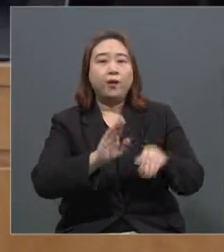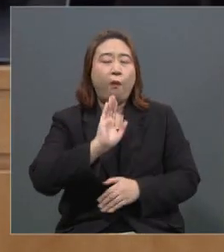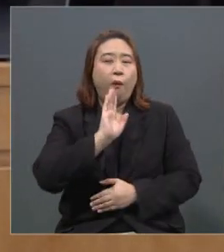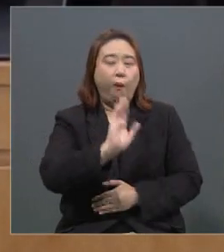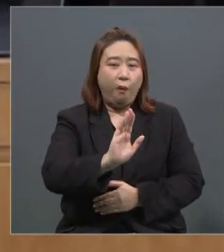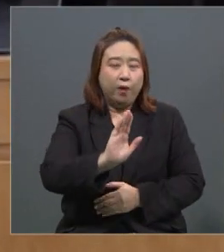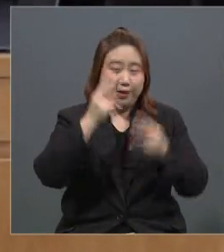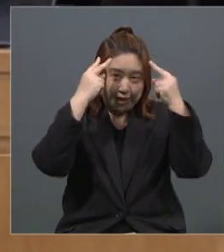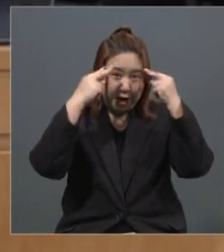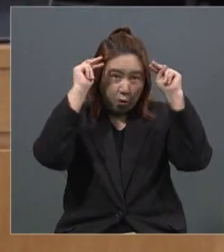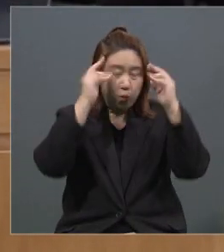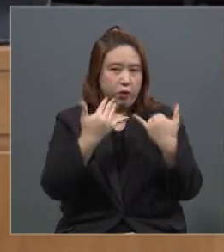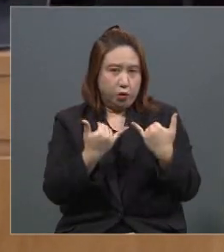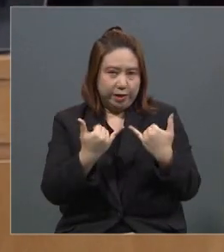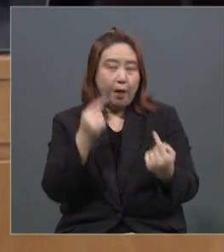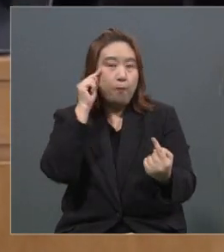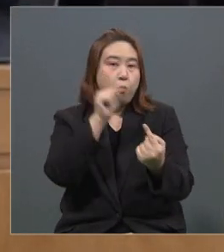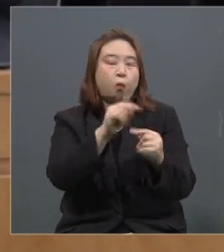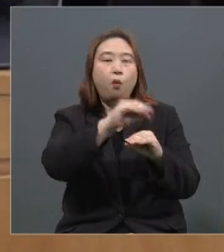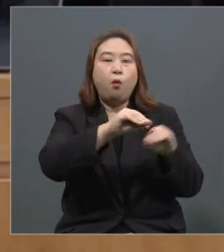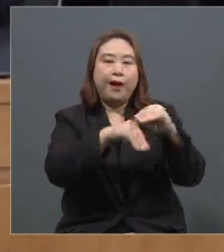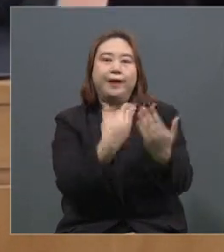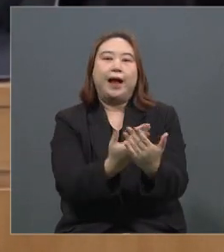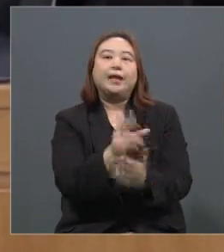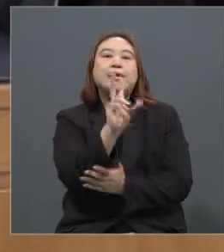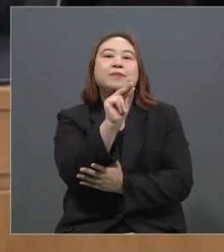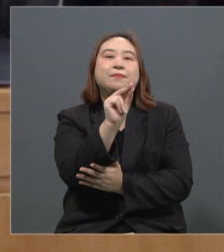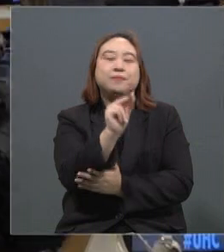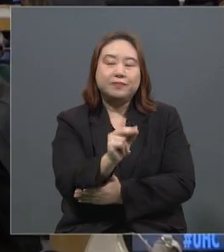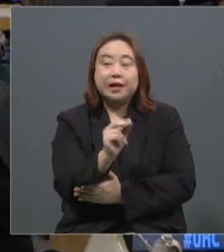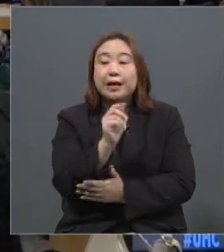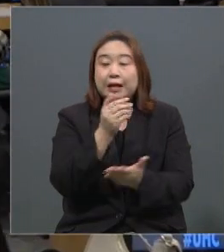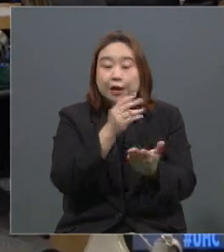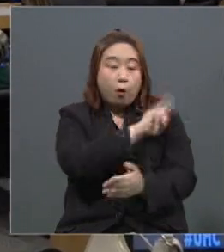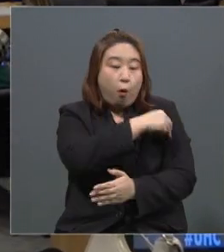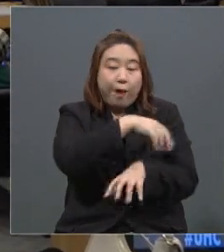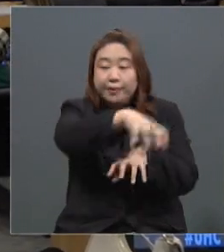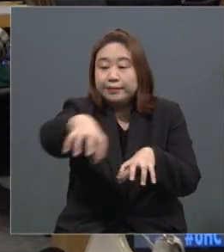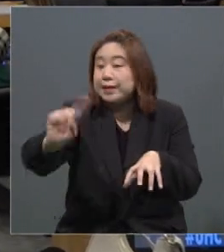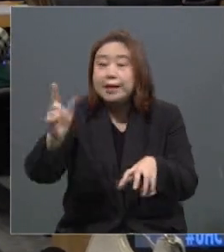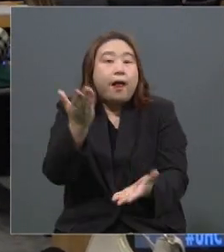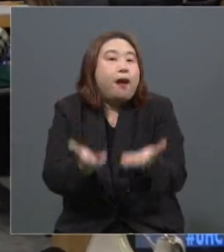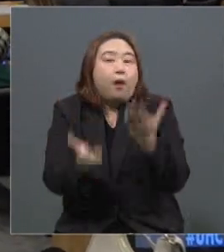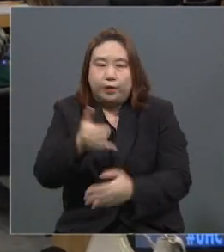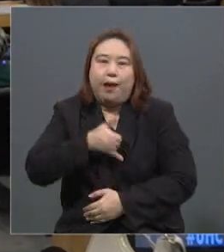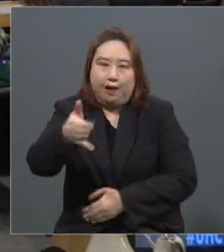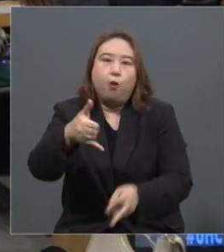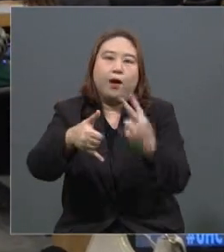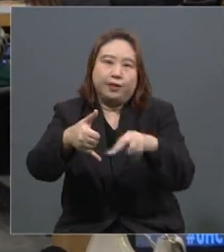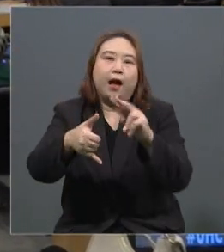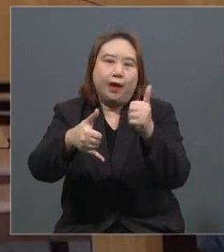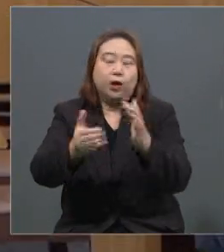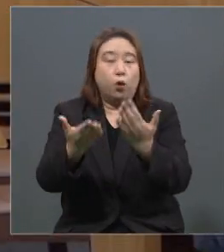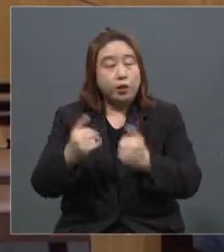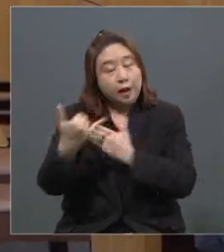รัฐมนตรีที่กำลังมุ่งเน้นไปที่โครงการ 30บาทรักษาได้ทุกที่ซึ่งได้รับการยอมรับเป็นอย่างดีจากประเทศสมาชิก